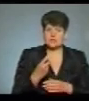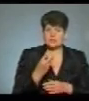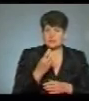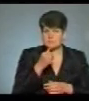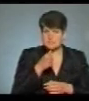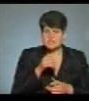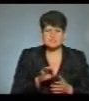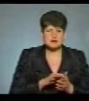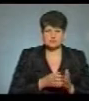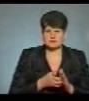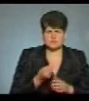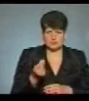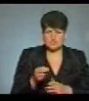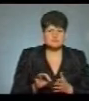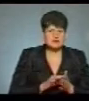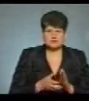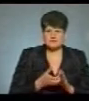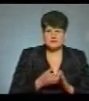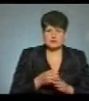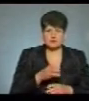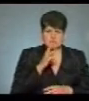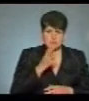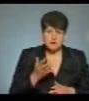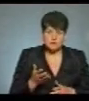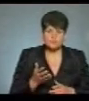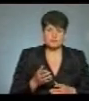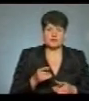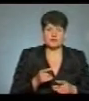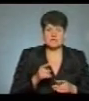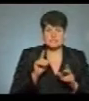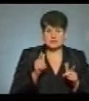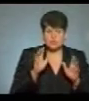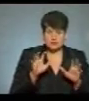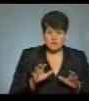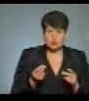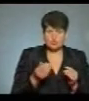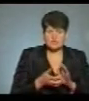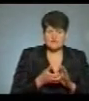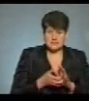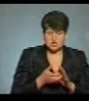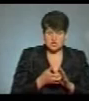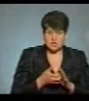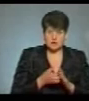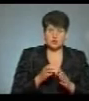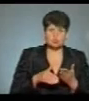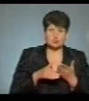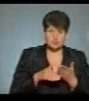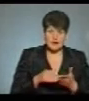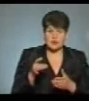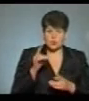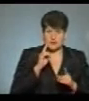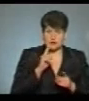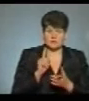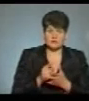дефіцитний відразу, то нам відразу не вистачало на заробітну плату. Згідно чинного законодавства, якщо коштів не вистачає по субвенції, районна рада